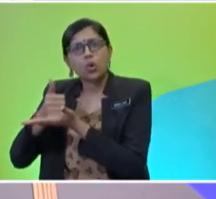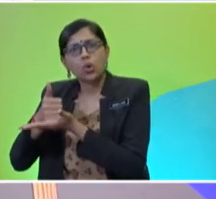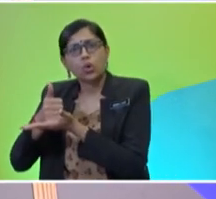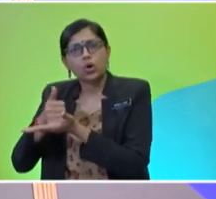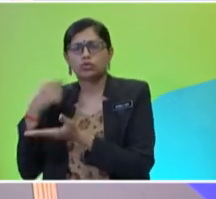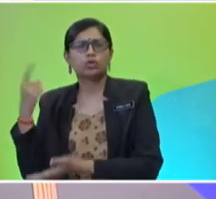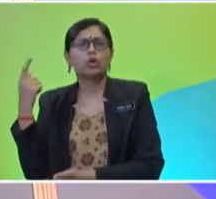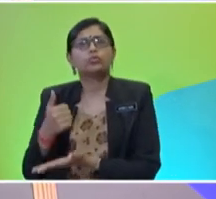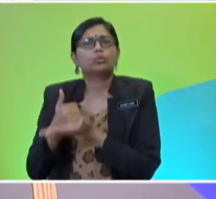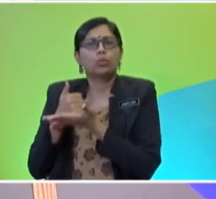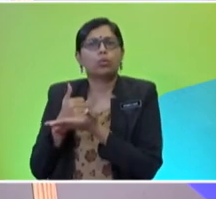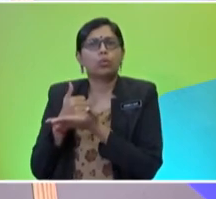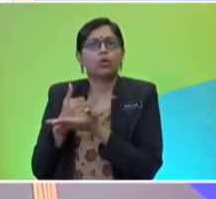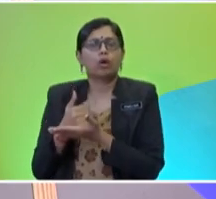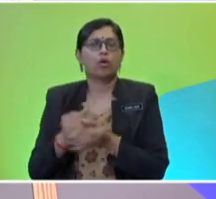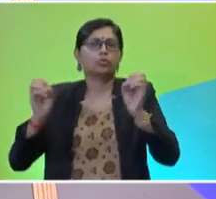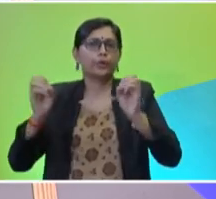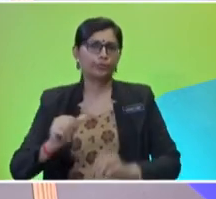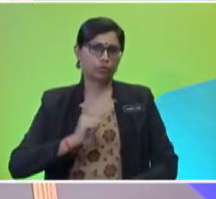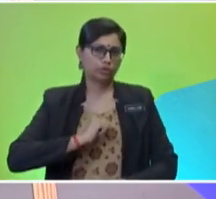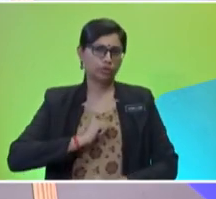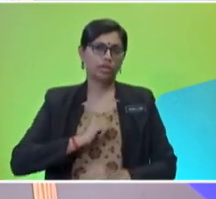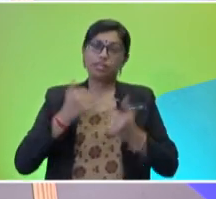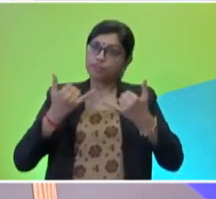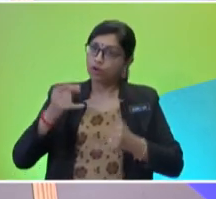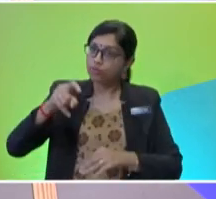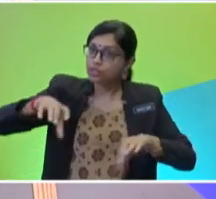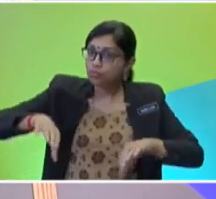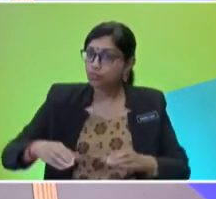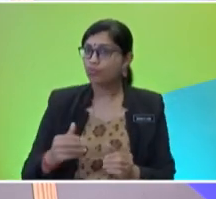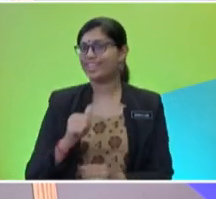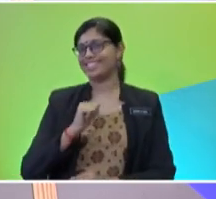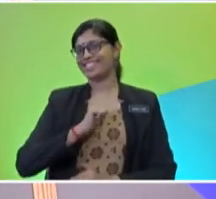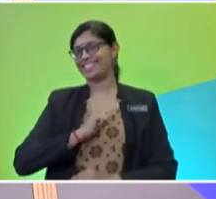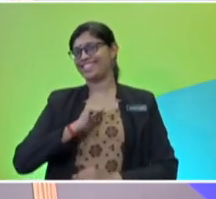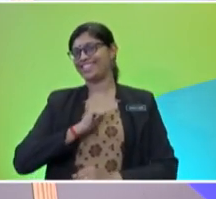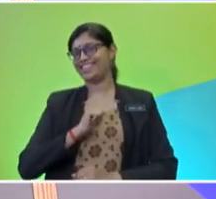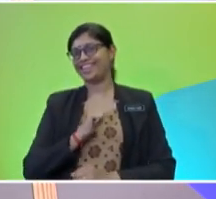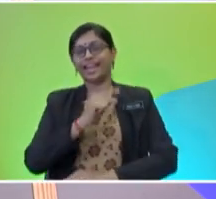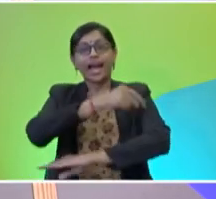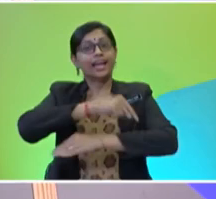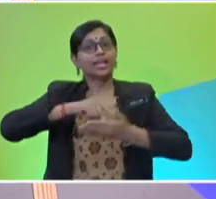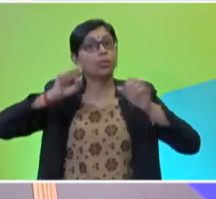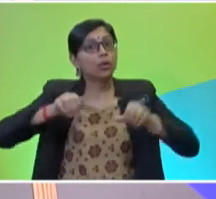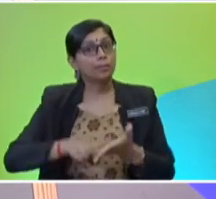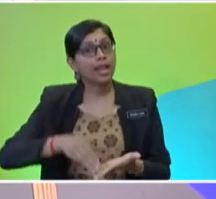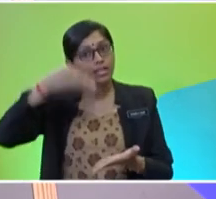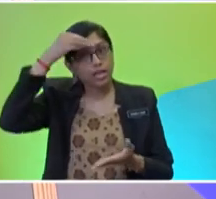dengan betul. Okey. Jadi hari ini murid-murid kat rumah boleh tengok dan boleh